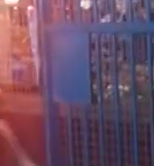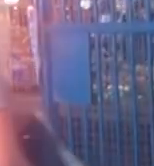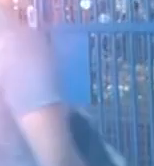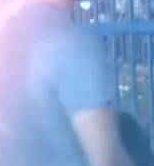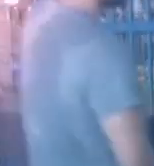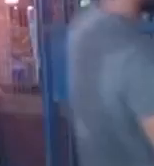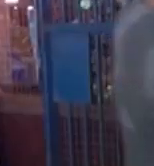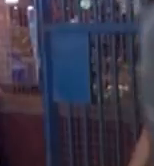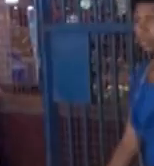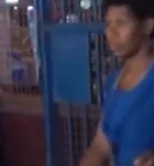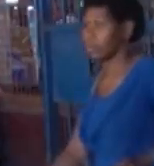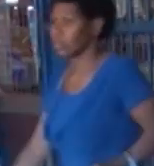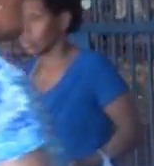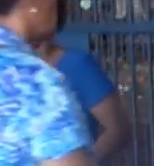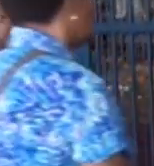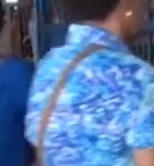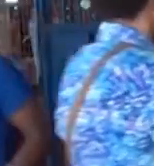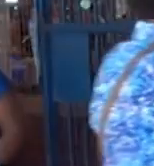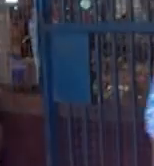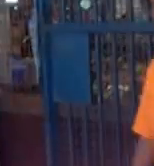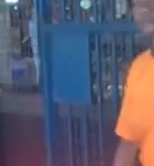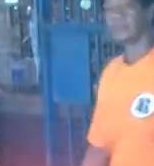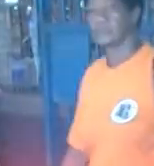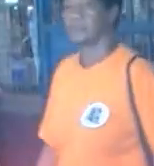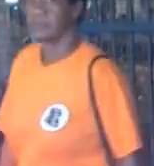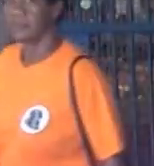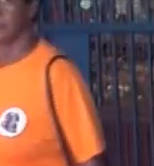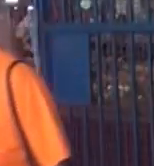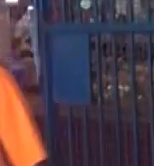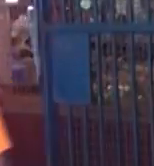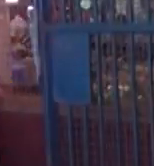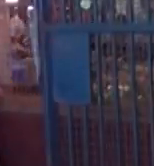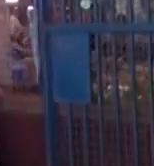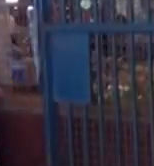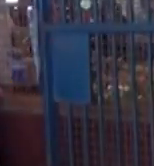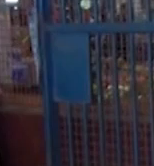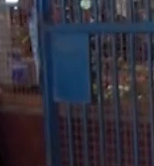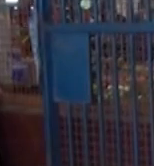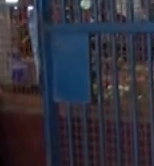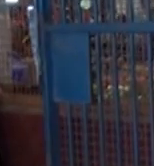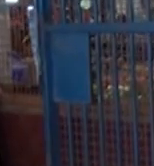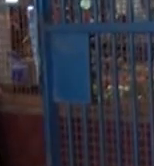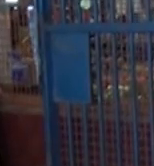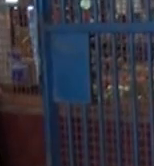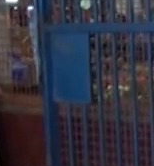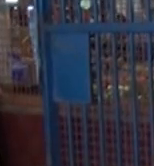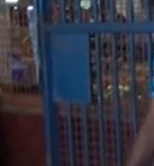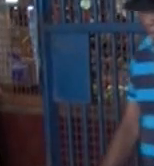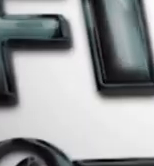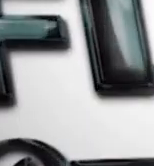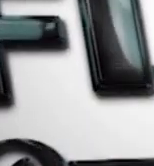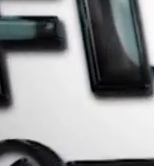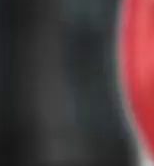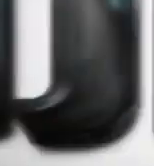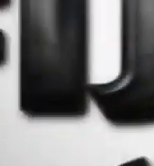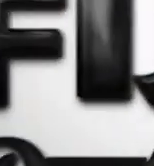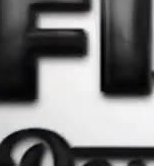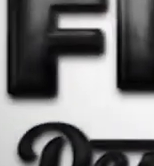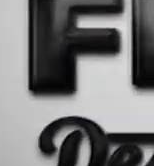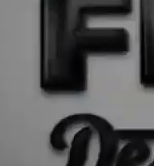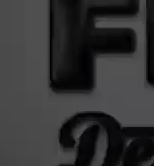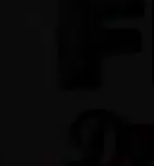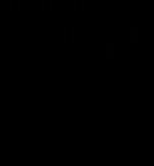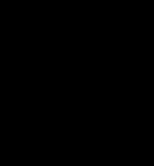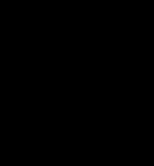कुमार स्वामी नायक गोंगो लुगु लटोका रेडियो फीजी 2 में पुराना गाना लगे हमें बहुत अच्छा लगे। रेडियो फीजी